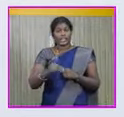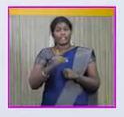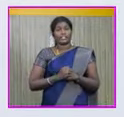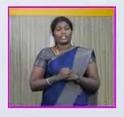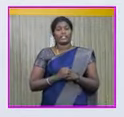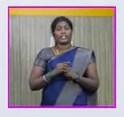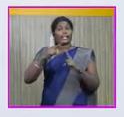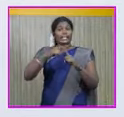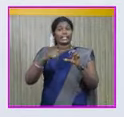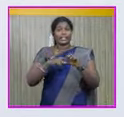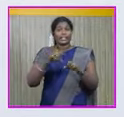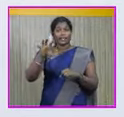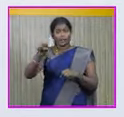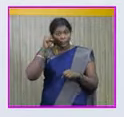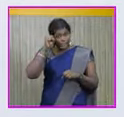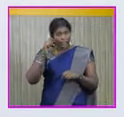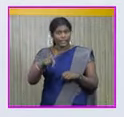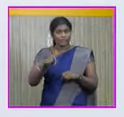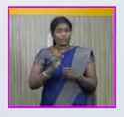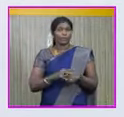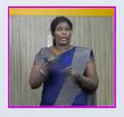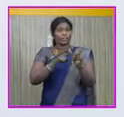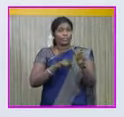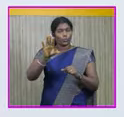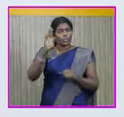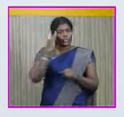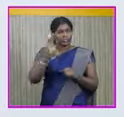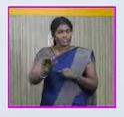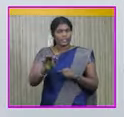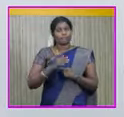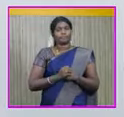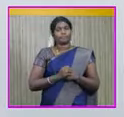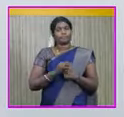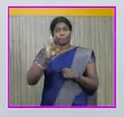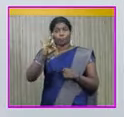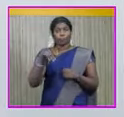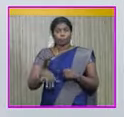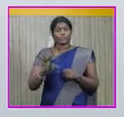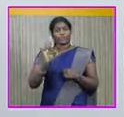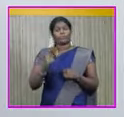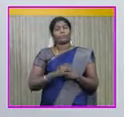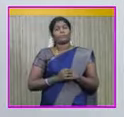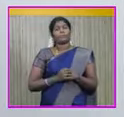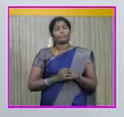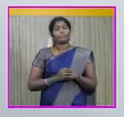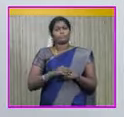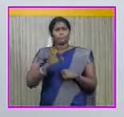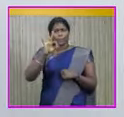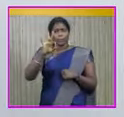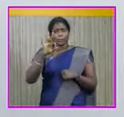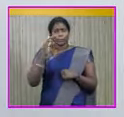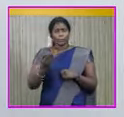4/TE-இன் மதிப்பு கண்டறிய போகிறோம், அதை நம்ம ஒய் அப்படின்னு எடுத்துக்கிறோம். இது மூன்றாவது மதிப்பு. இப்போது மூன்று ஜோடி